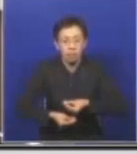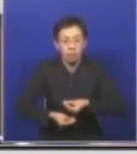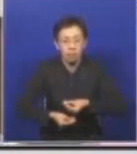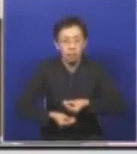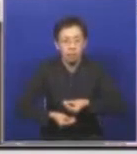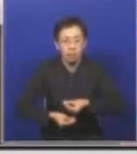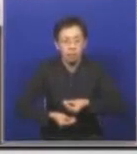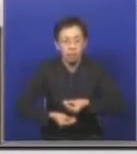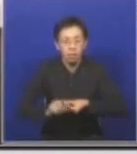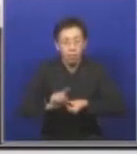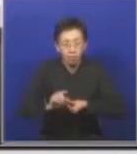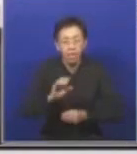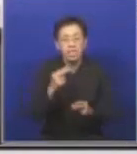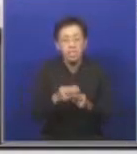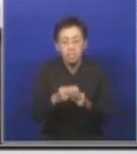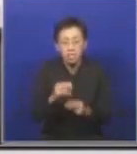ออกแบบโอทีซี